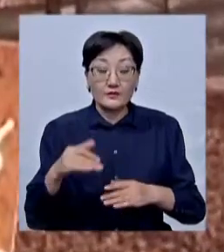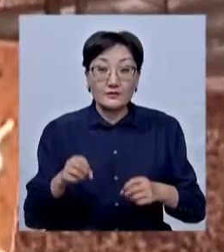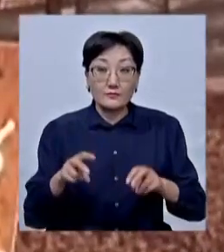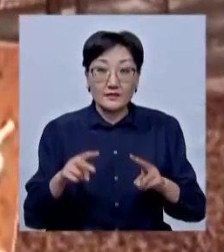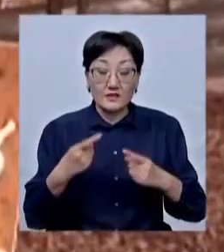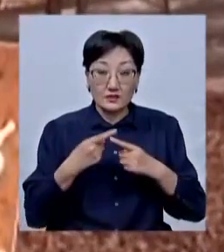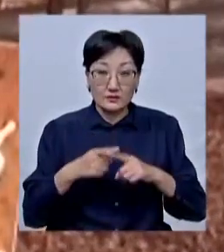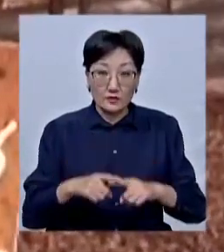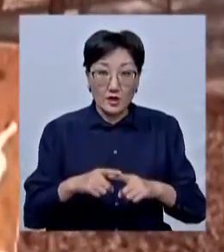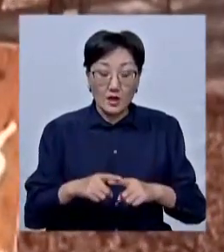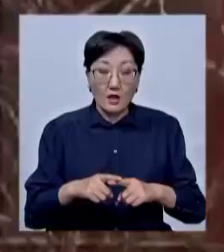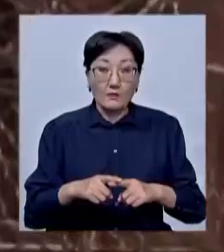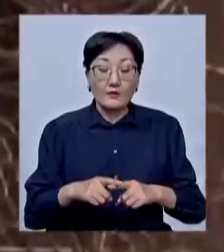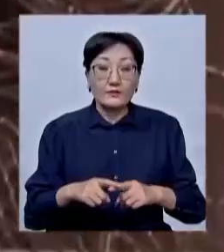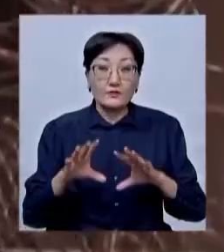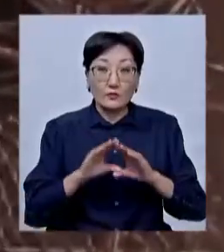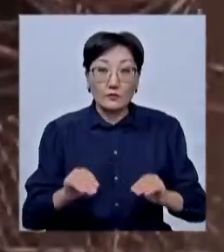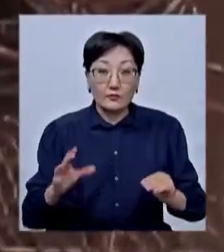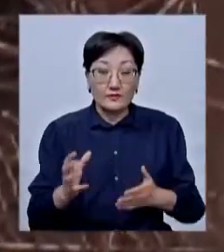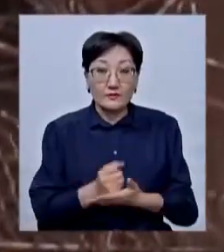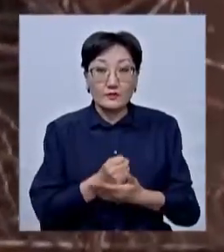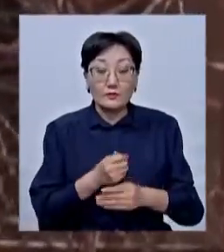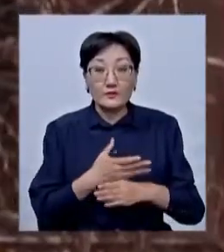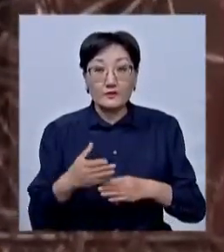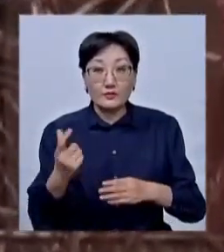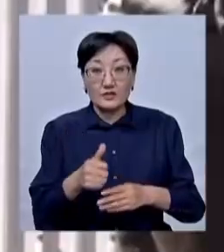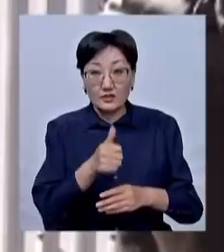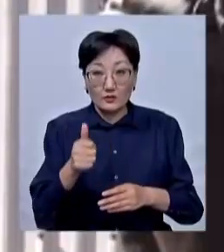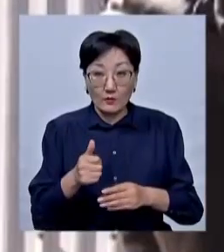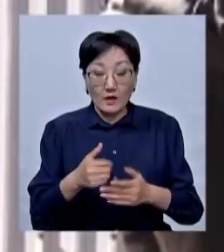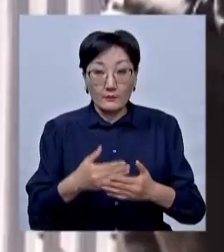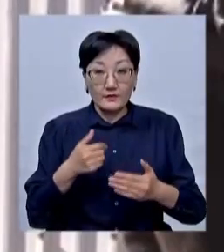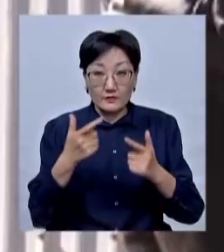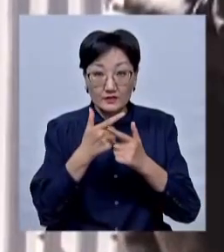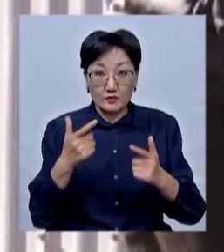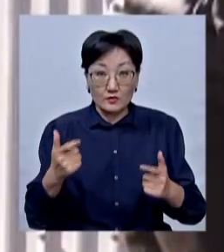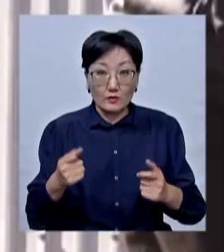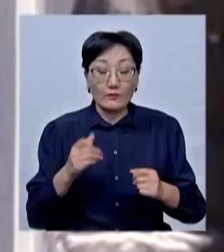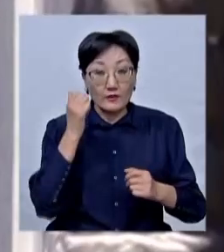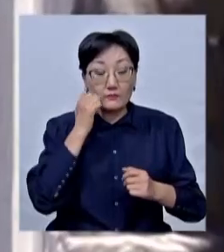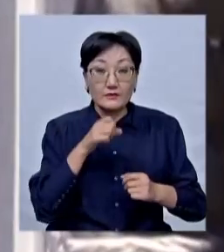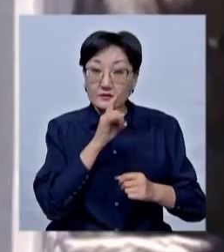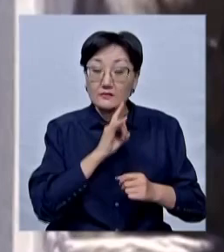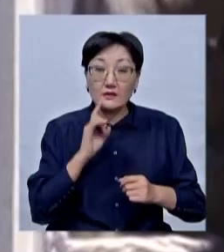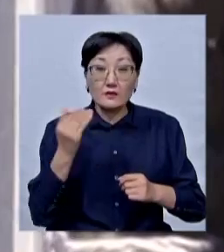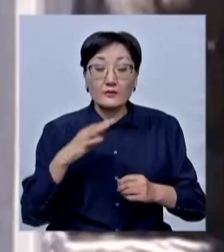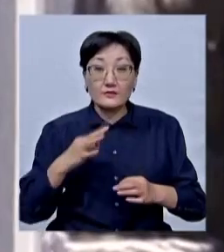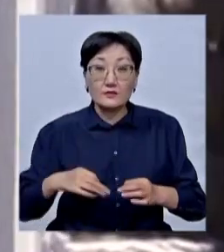единиц техники. Локализовать пожар удалось лишь спустя час. По предварительным данным, пожилая женщина и ее